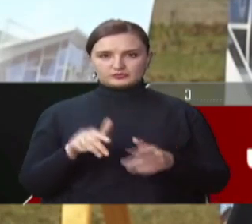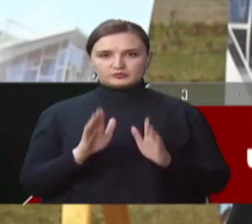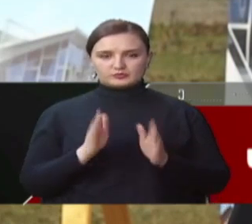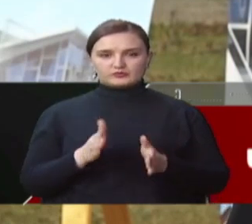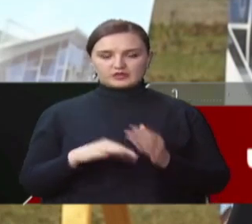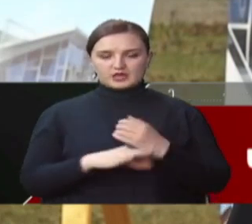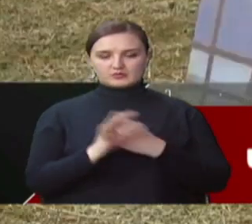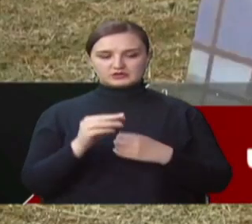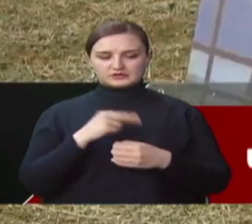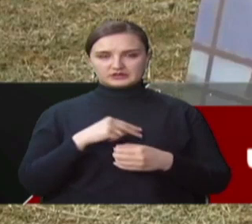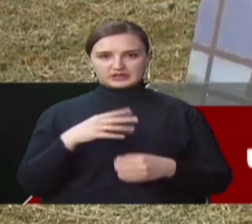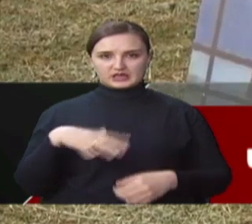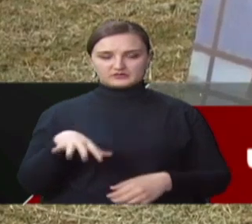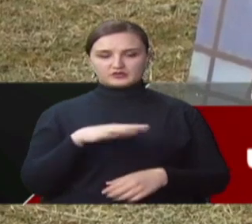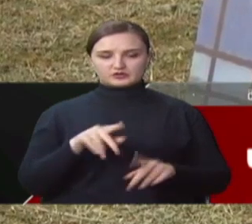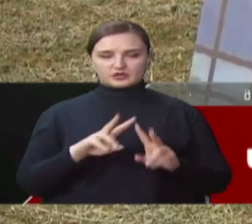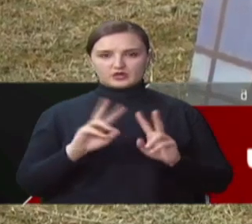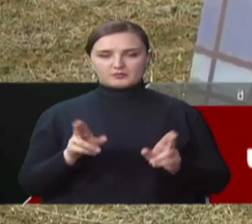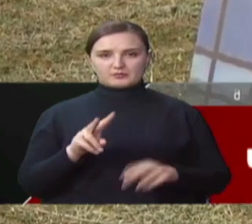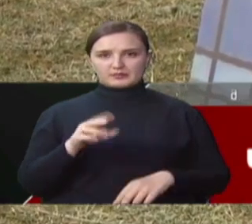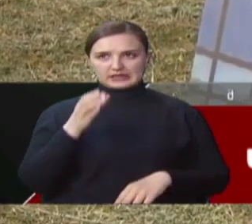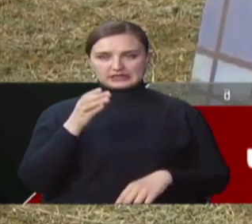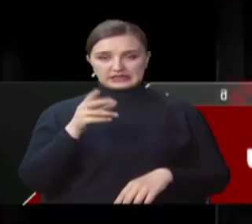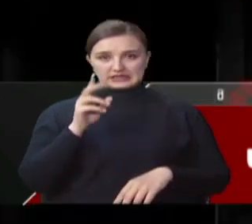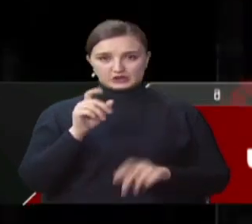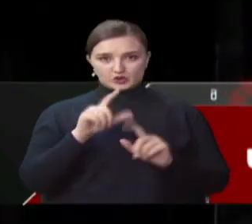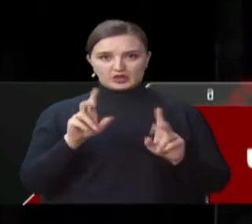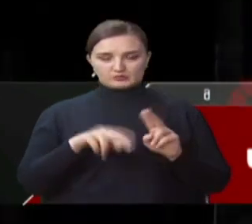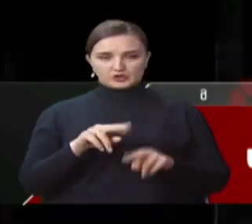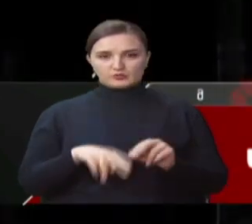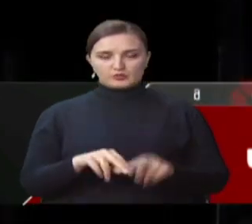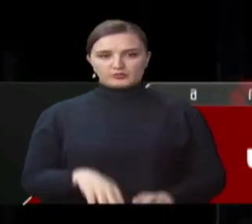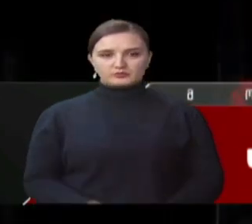ჩაუყრით აღმოსავლეთ საქართველოში ანალოგიური ლიცეუმის მშენებლობას.